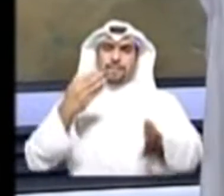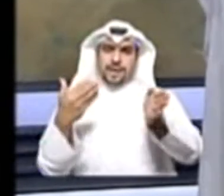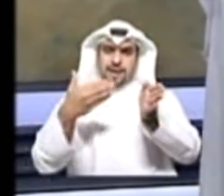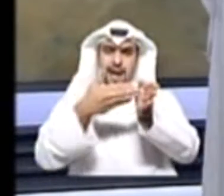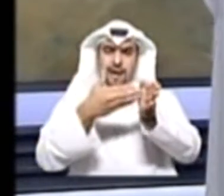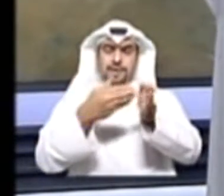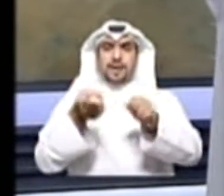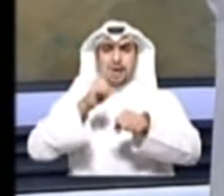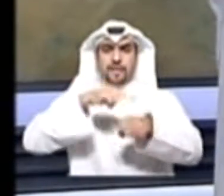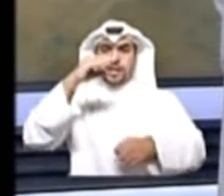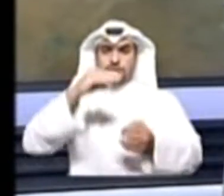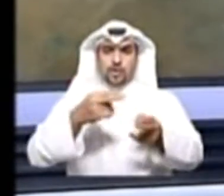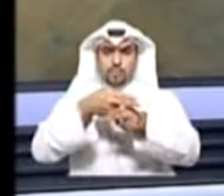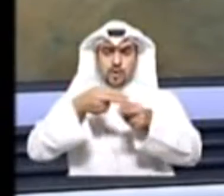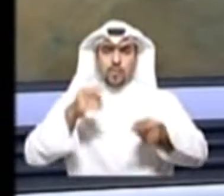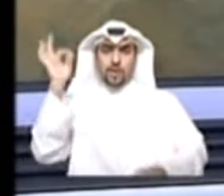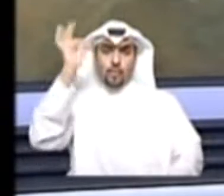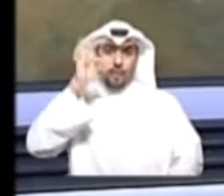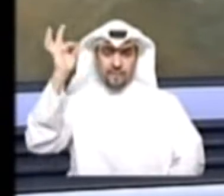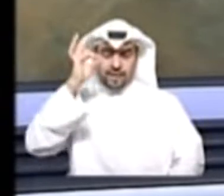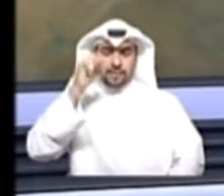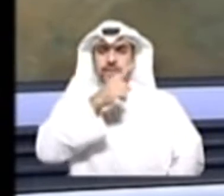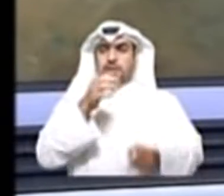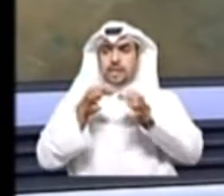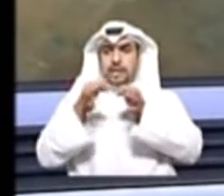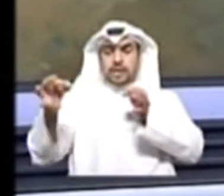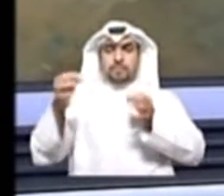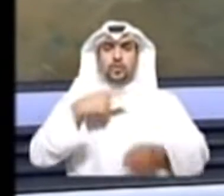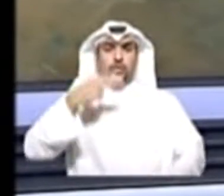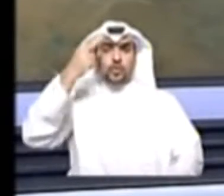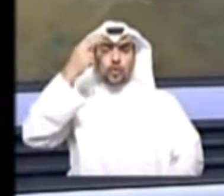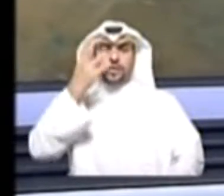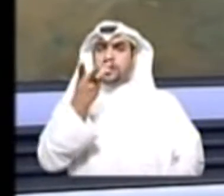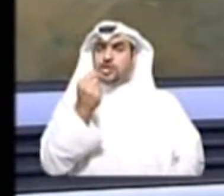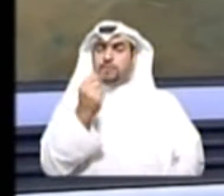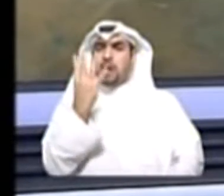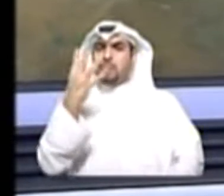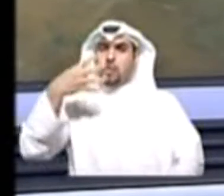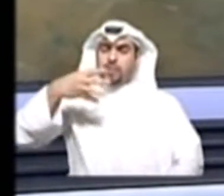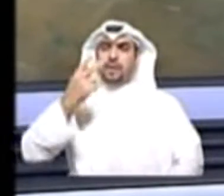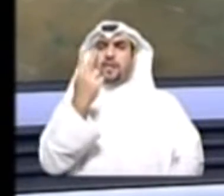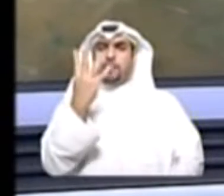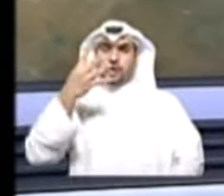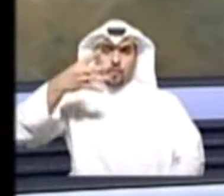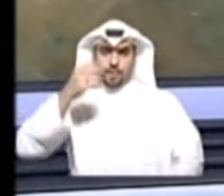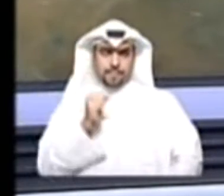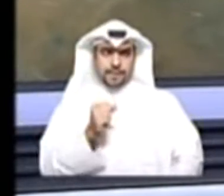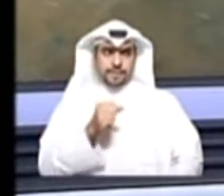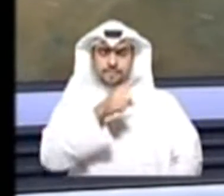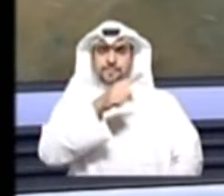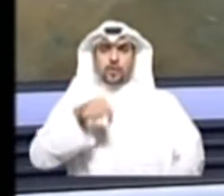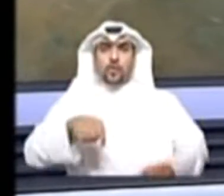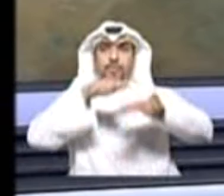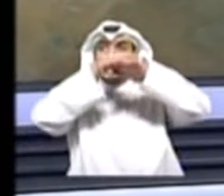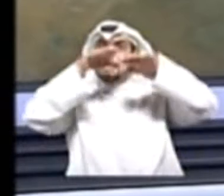وفر المصيب 43 إلى 44، وجزرنا الجنوبية قارو كبر أم المرادم 40 درجة مئوية. سماء صافية،